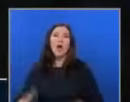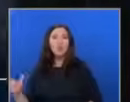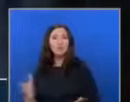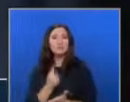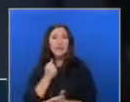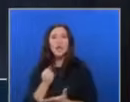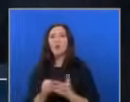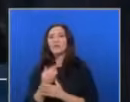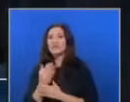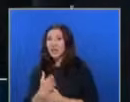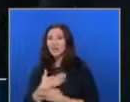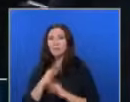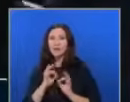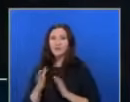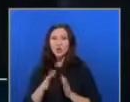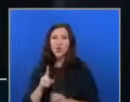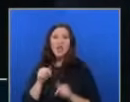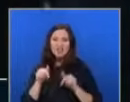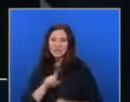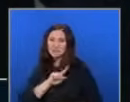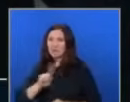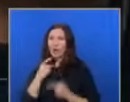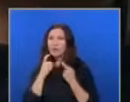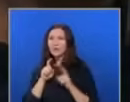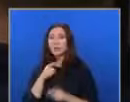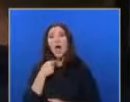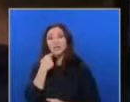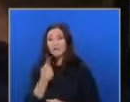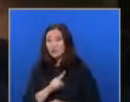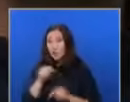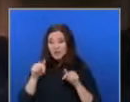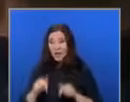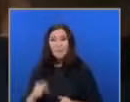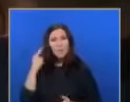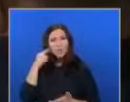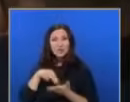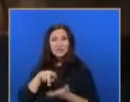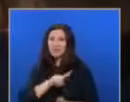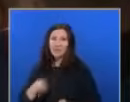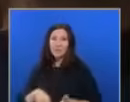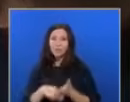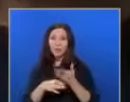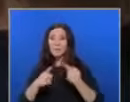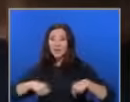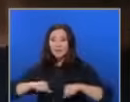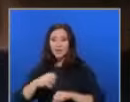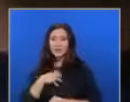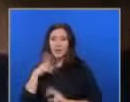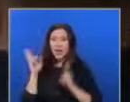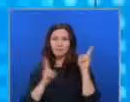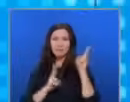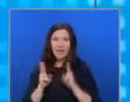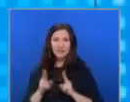спасение. От Възраждане и Има такъв народ днес не коментираха. Заявените им досега позиции са да не подкрепят кабинета на ГЕРБ СДС.